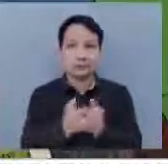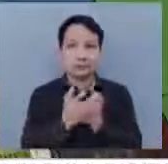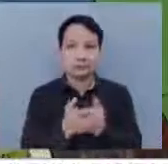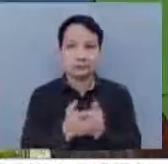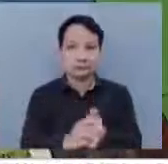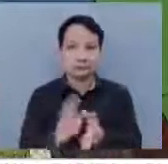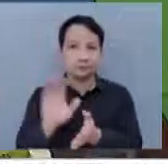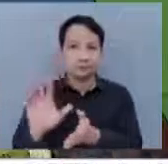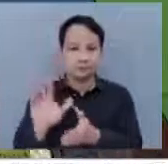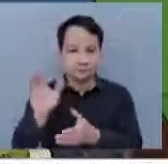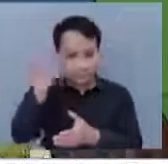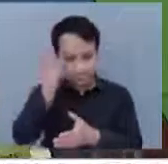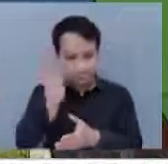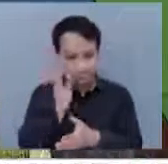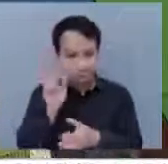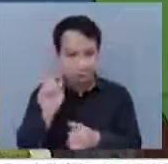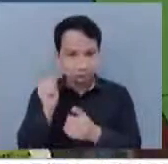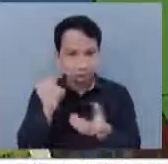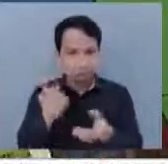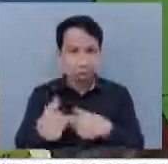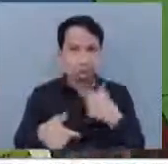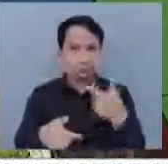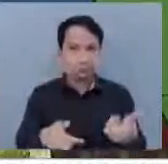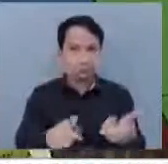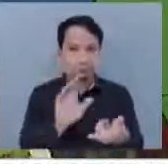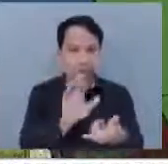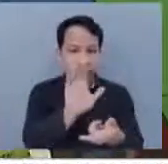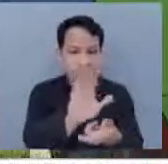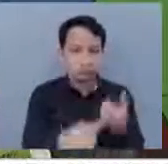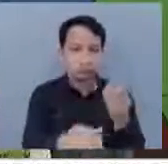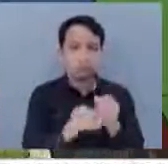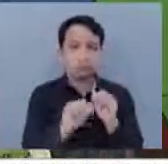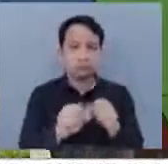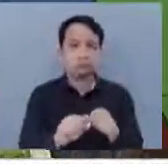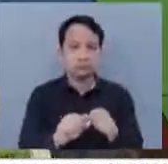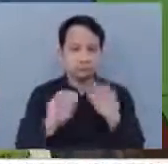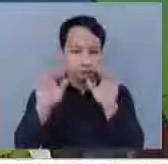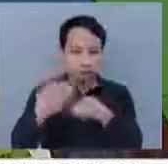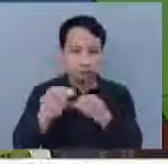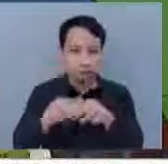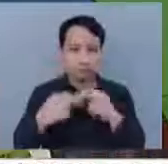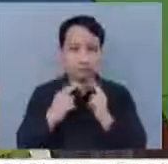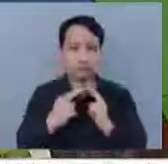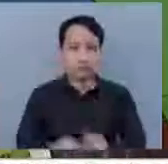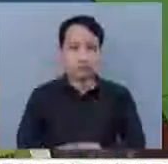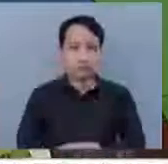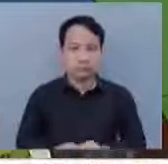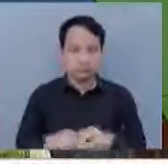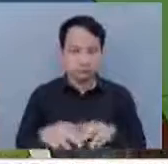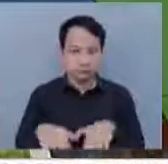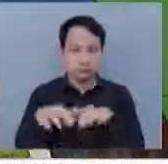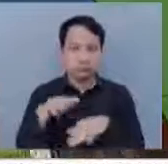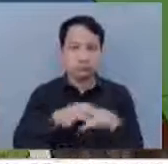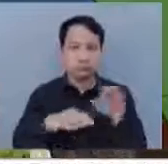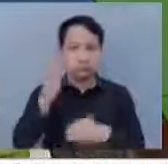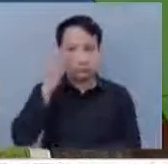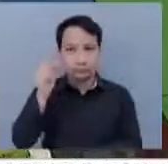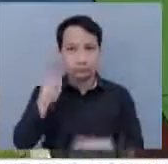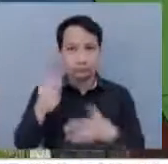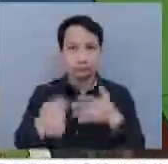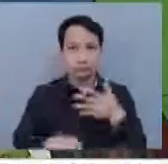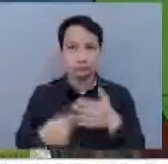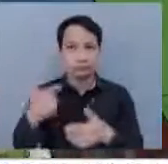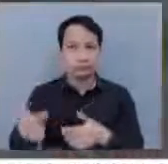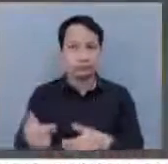magulang, pinasa pa ang mga anak para lang hindi mabasa ang uniforme at sapato. Si Katlea Antonio sa detalye. Rise and